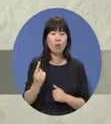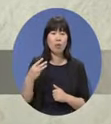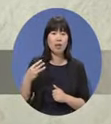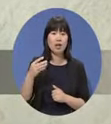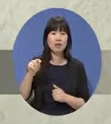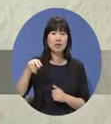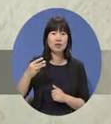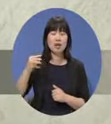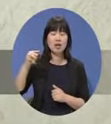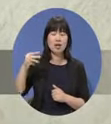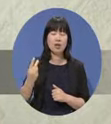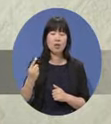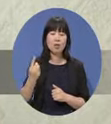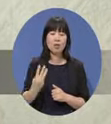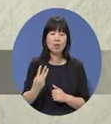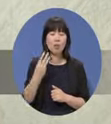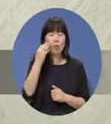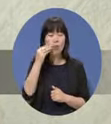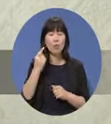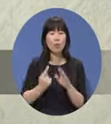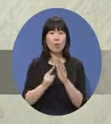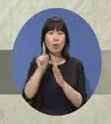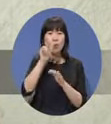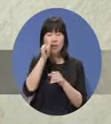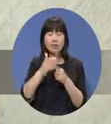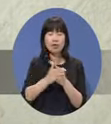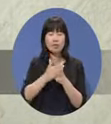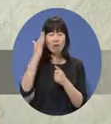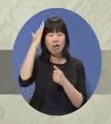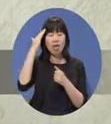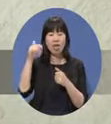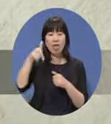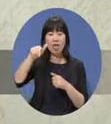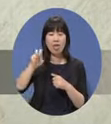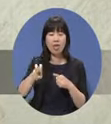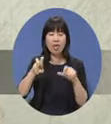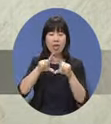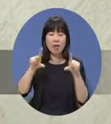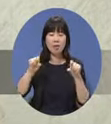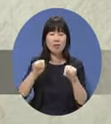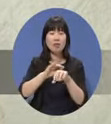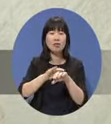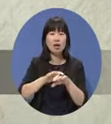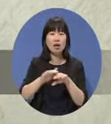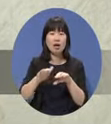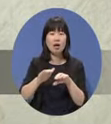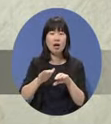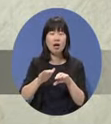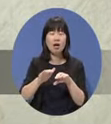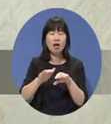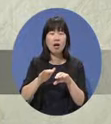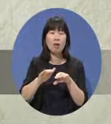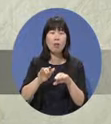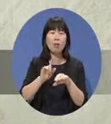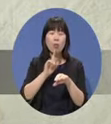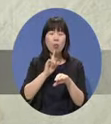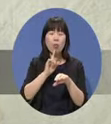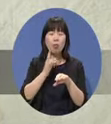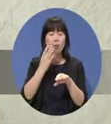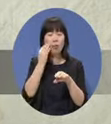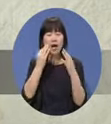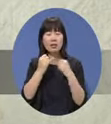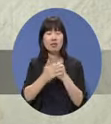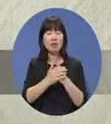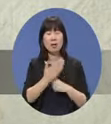높다는 거예요. 그래갖고 김 있잖아요. 김을 그때부터 잘 안 준 것 같아요. 김에 많다고 해가지고